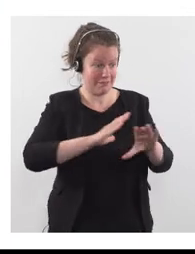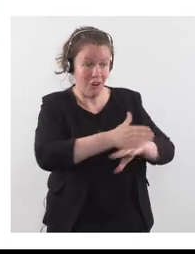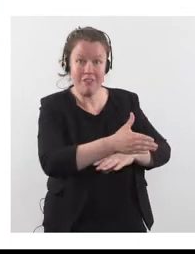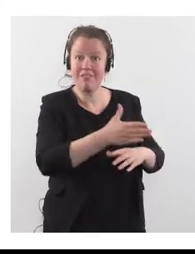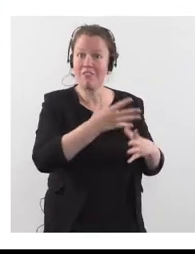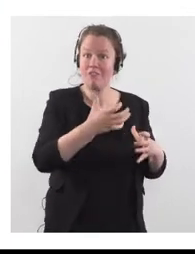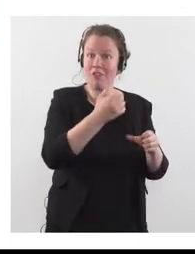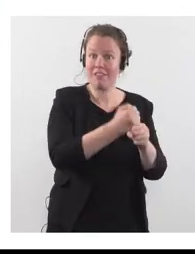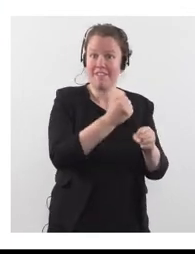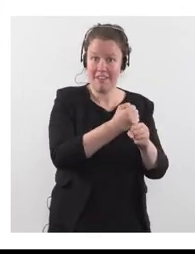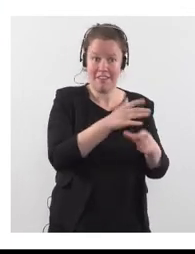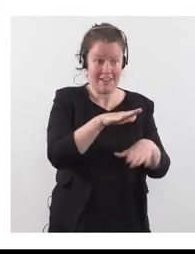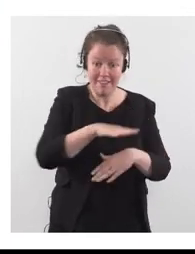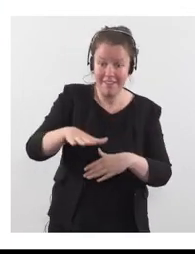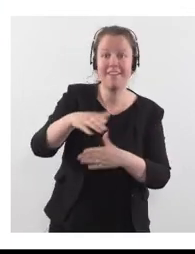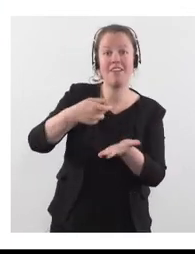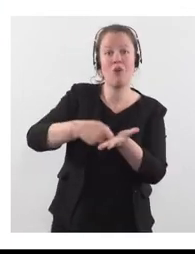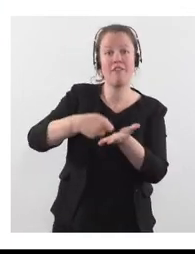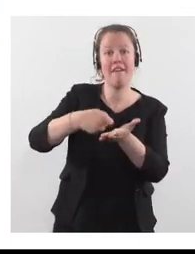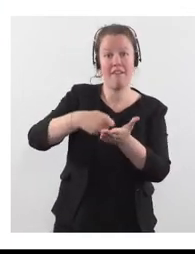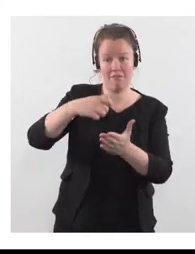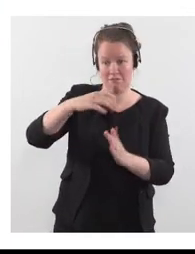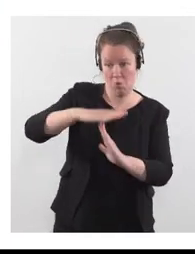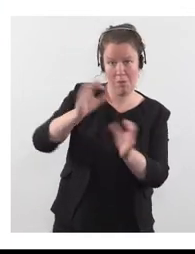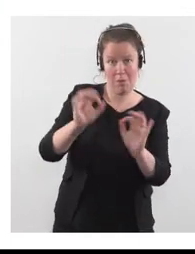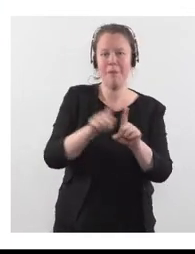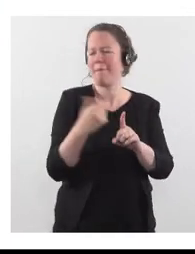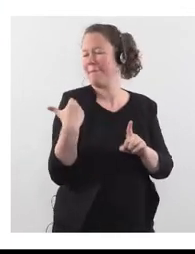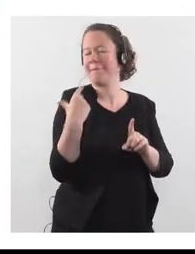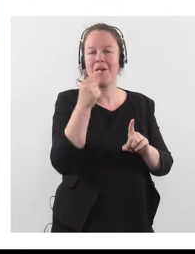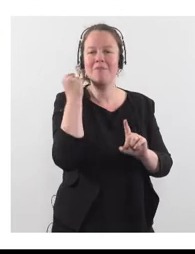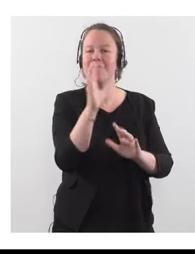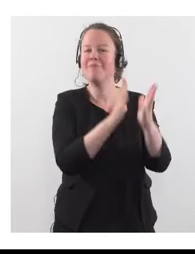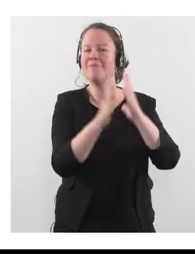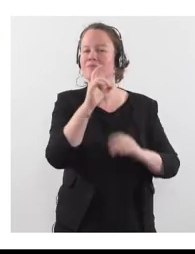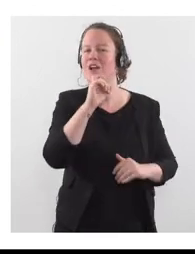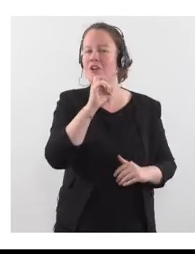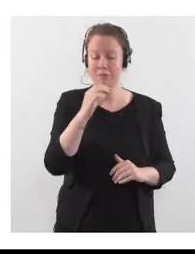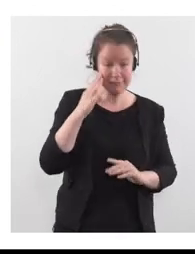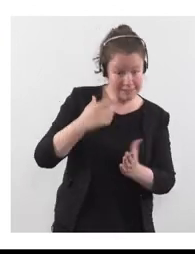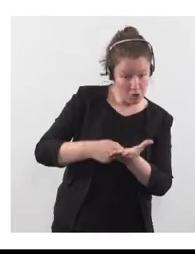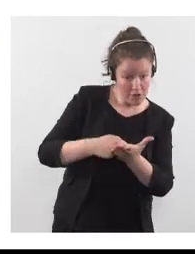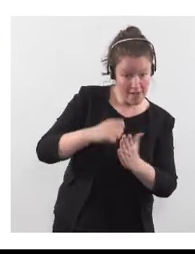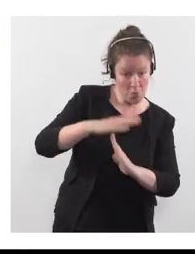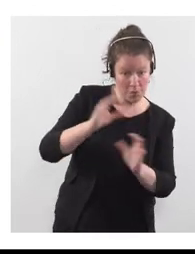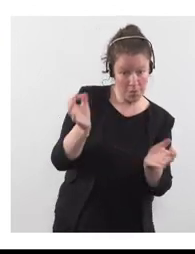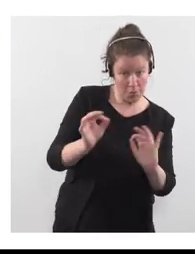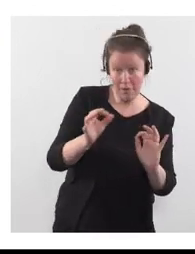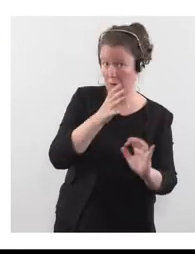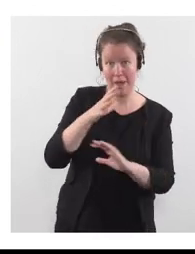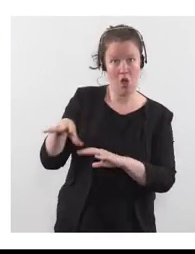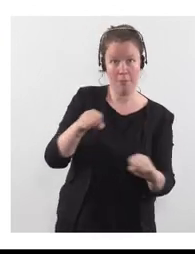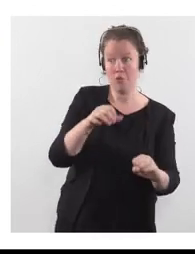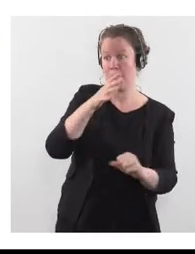compte bancaire, dans notre société autre jour, on ne peut pas être payé, on ne peut même pas être employé. Et donc, cette situation ne